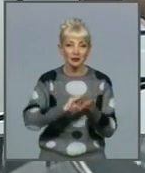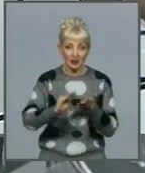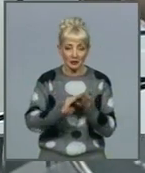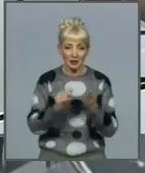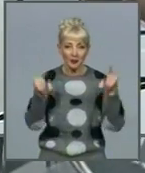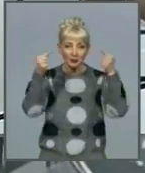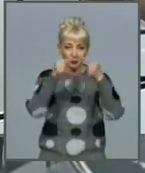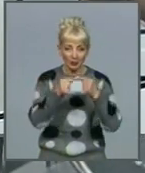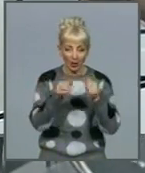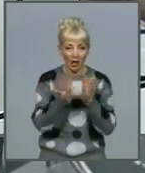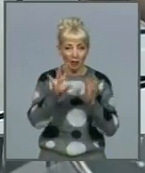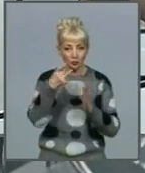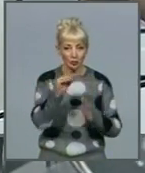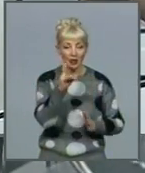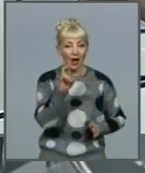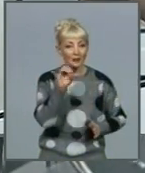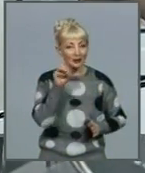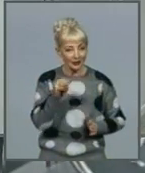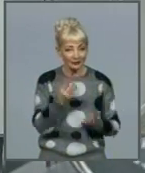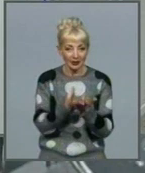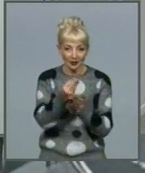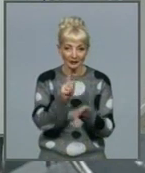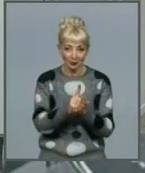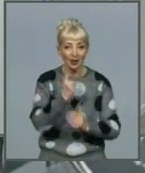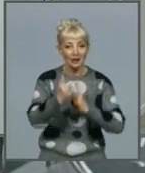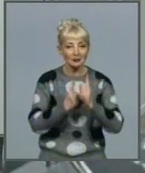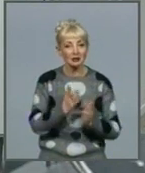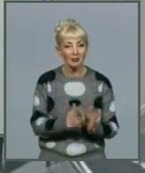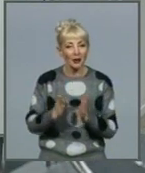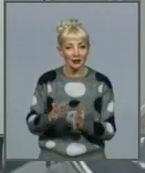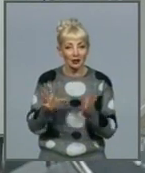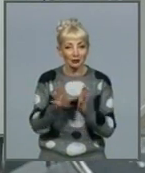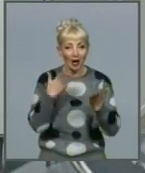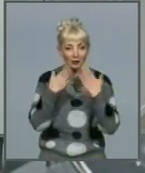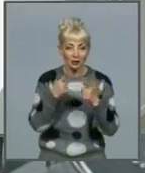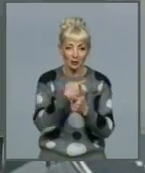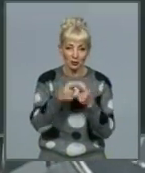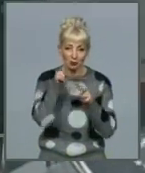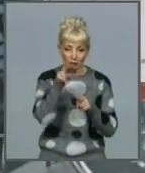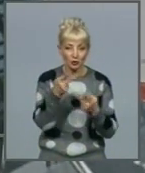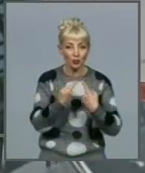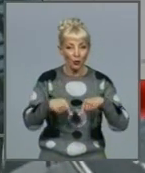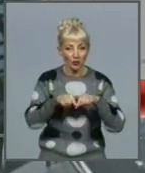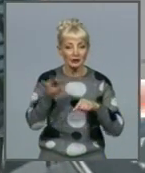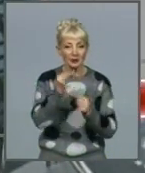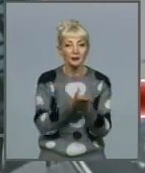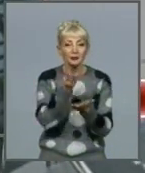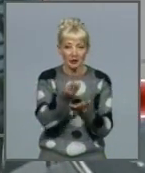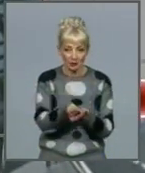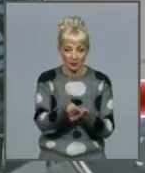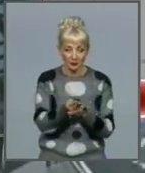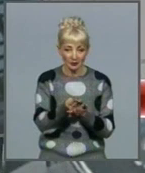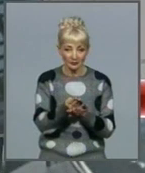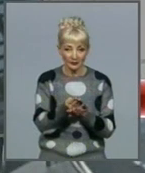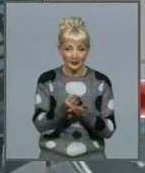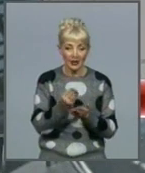кабінету платника податків. Змінюється порядок електронного спілкування між контролюючим органом і платником. Закони